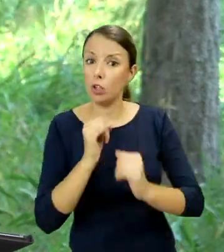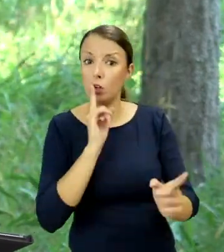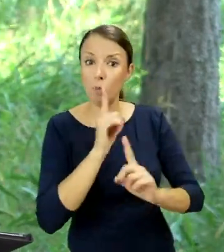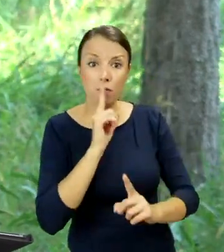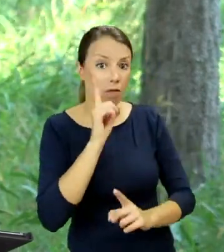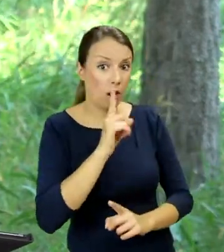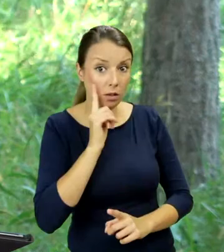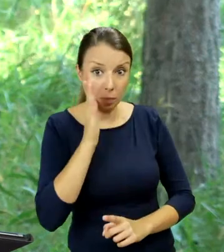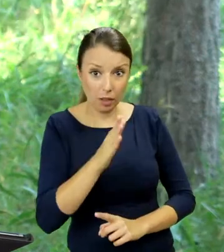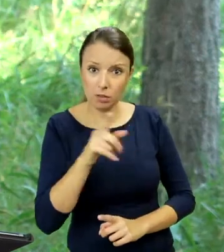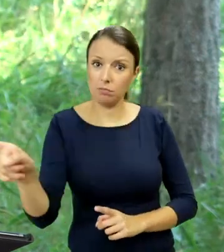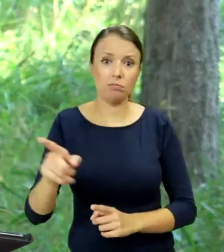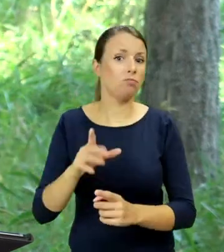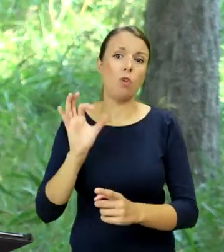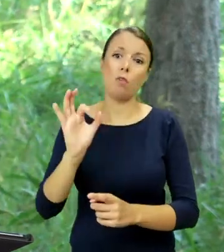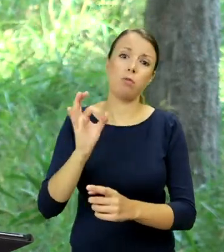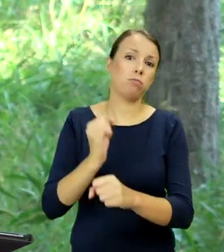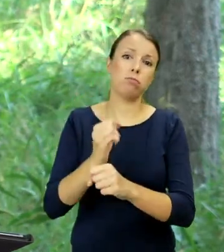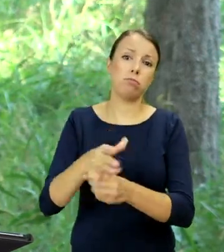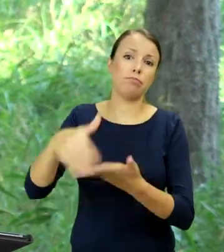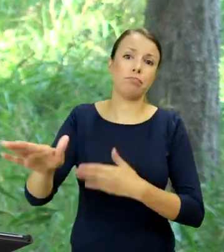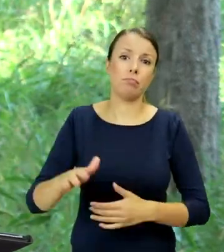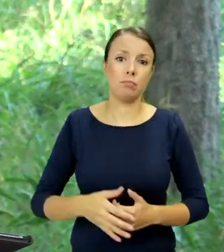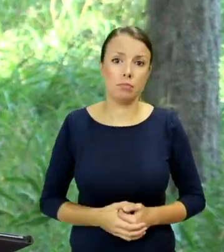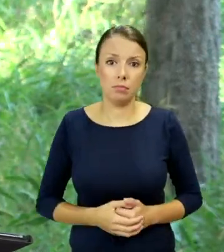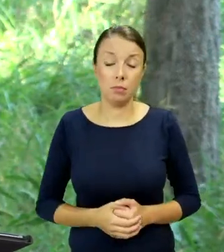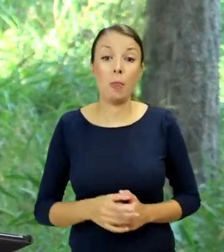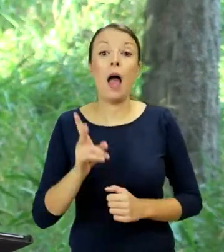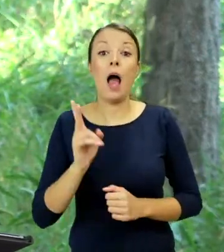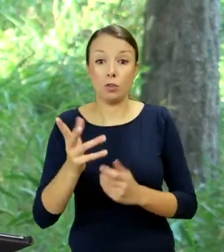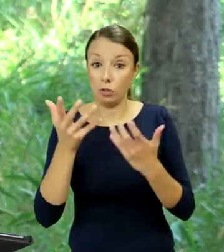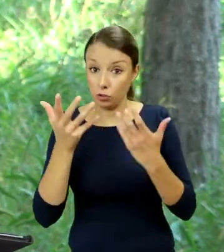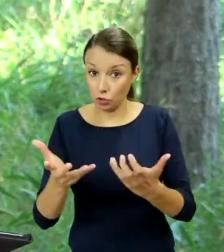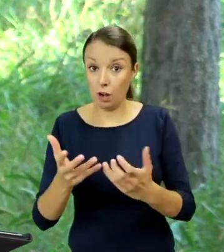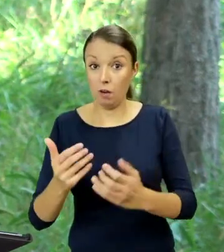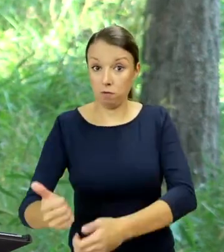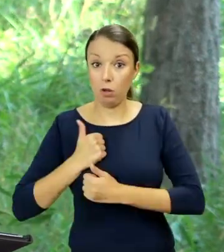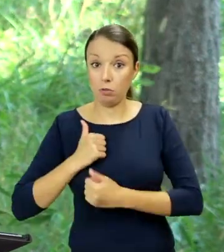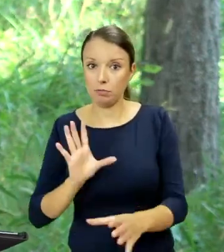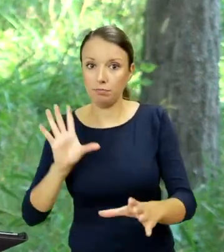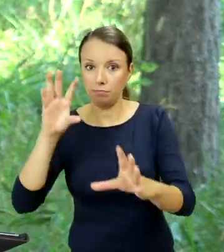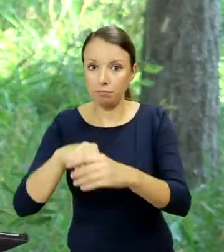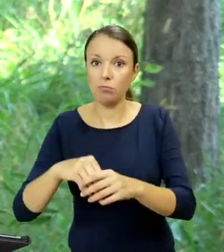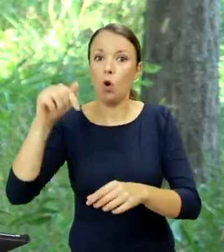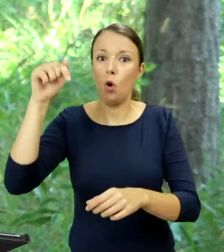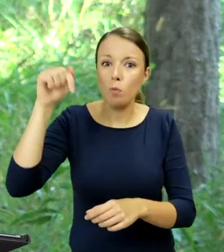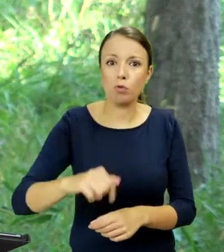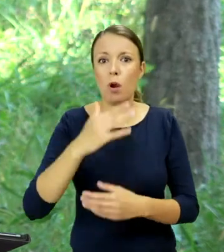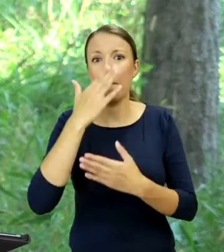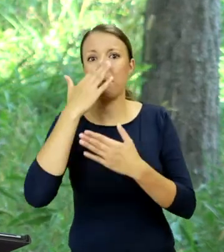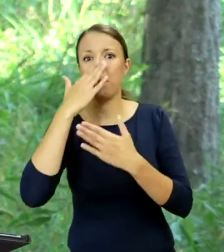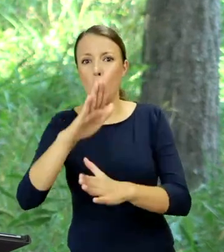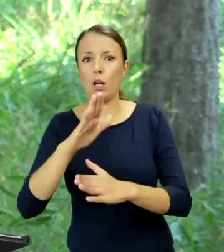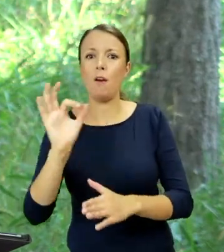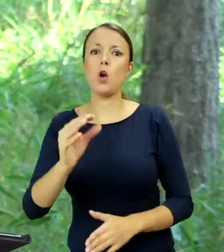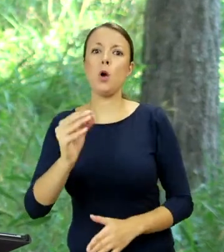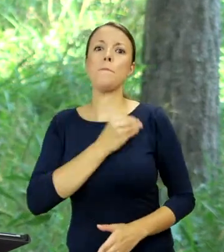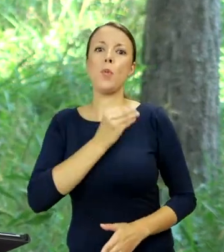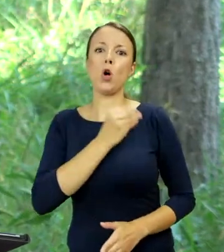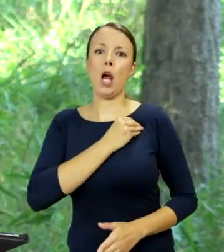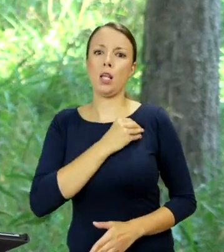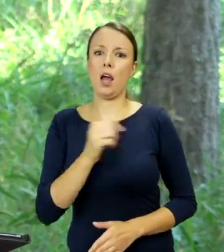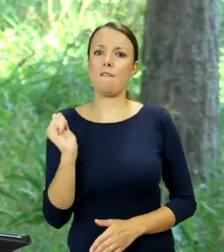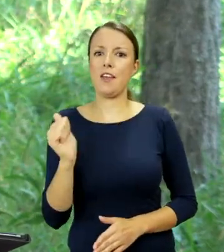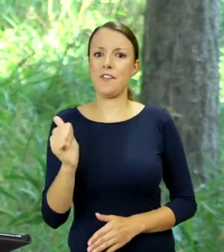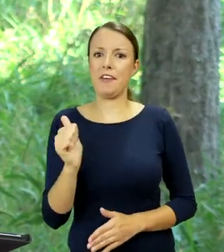które chciały się zaciągnąć, musiały przedstawić referencje poświadczające ich kwalifikacje moralne. Tego